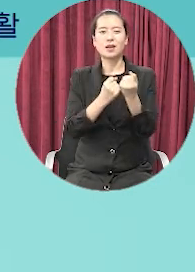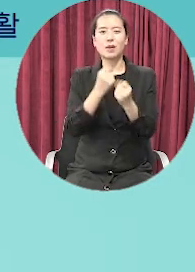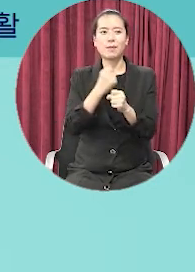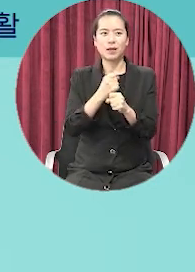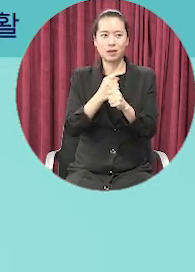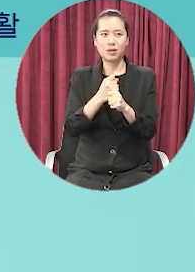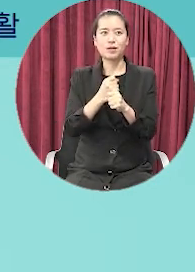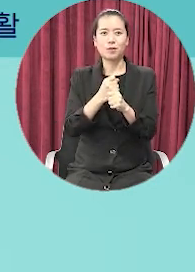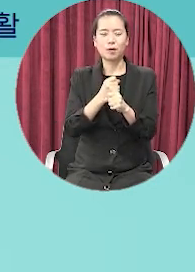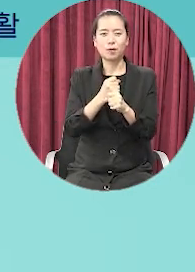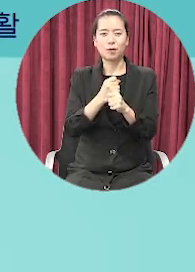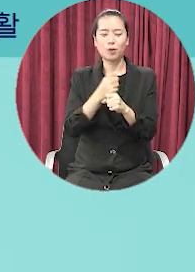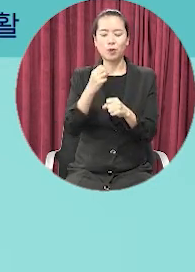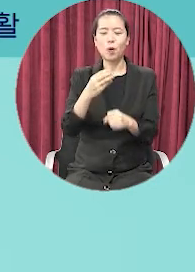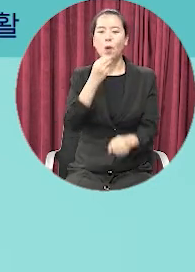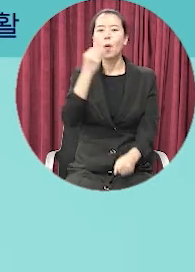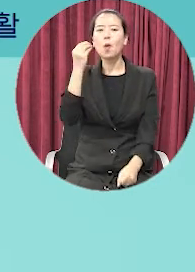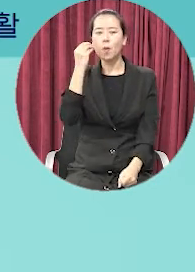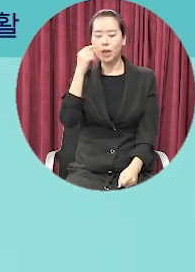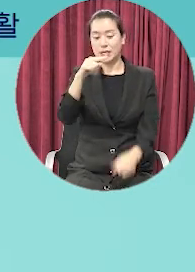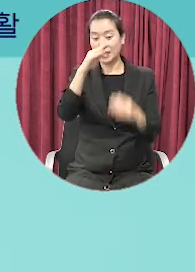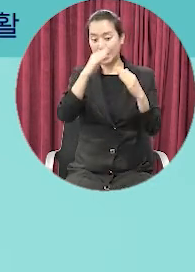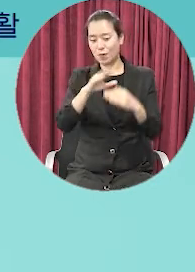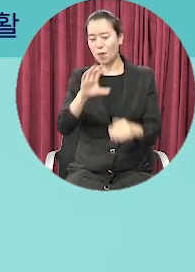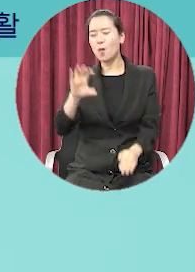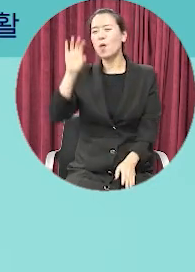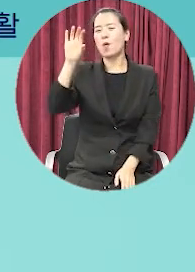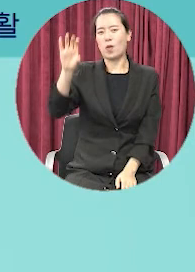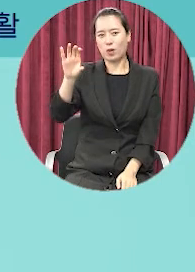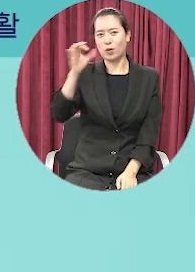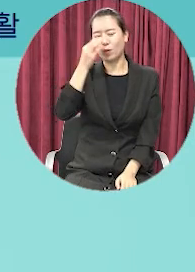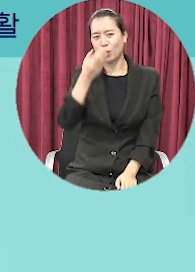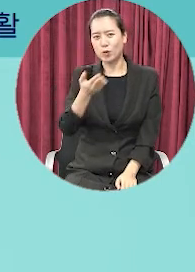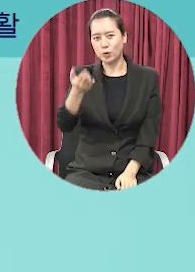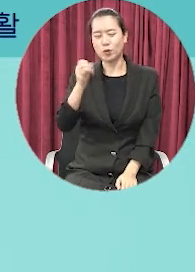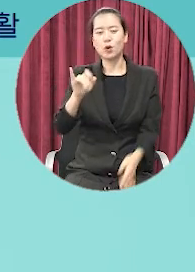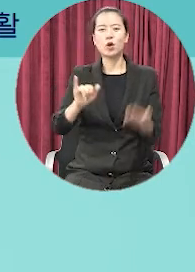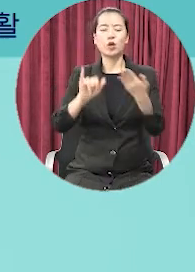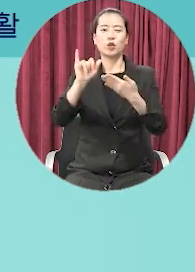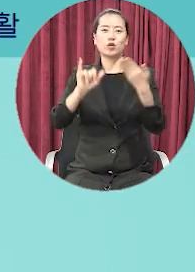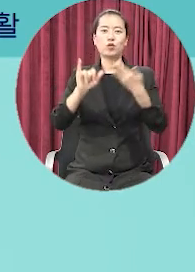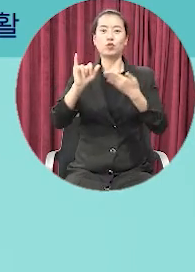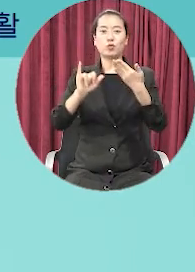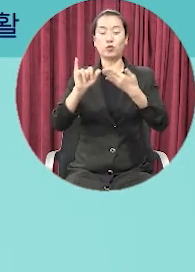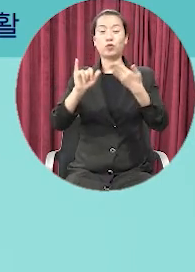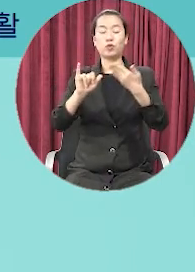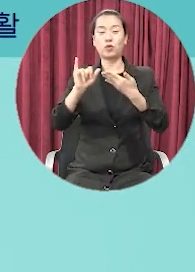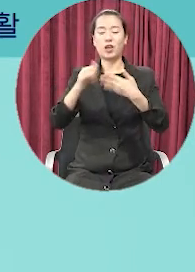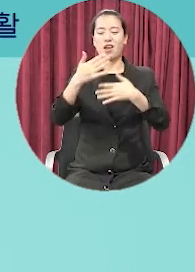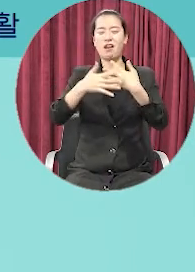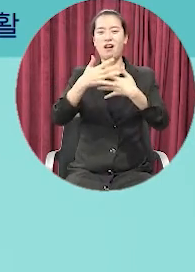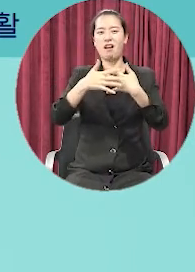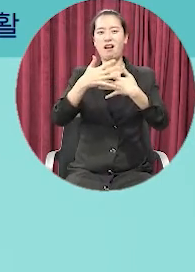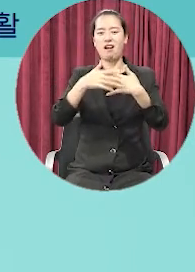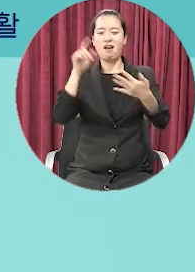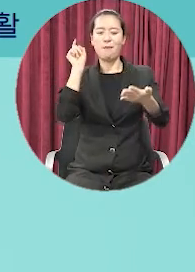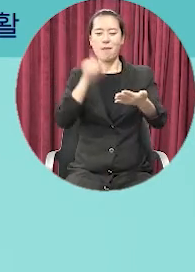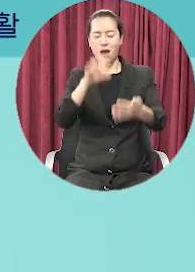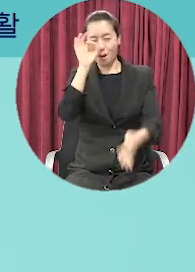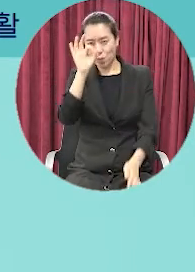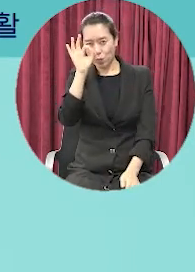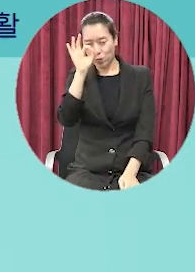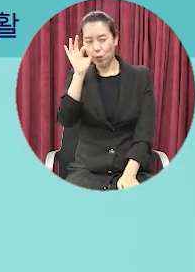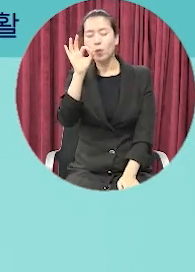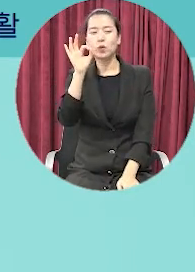PDF로 홈페이지에 올릴 수 있게 이렇게 만들고, 또 유튜브를 이용해서 동영상을 올려서 동영상으로도 교육이 될 수